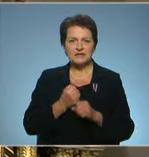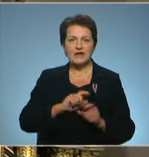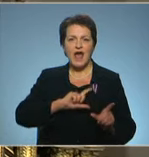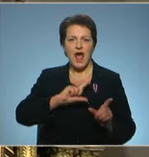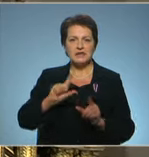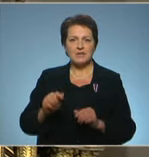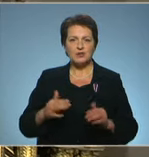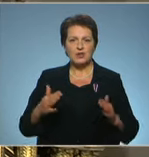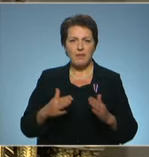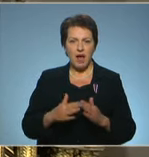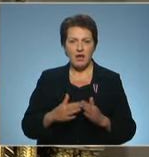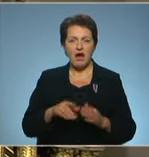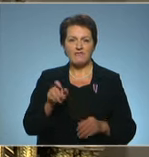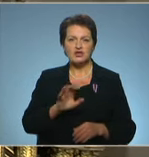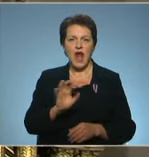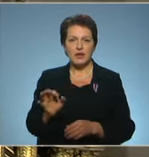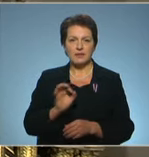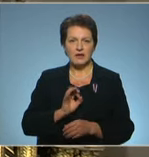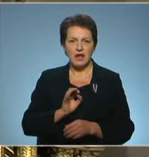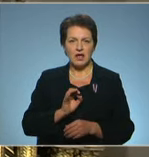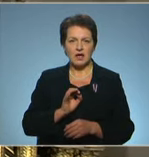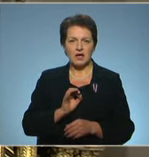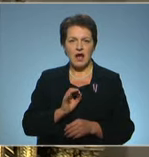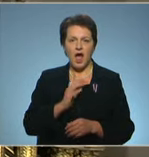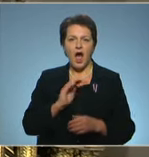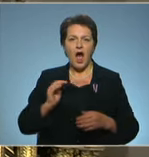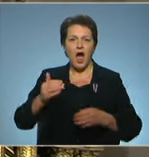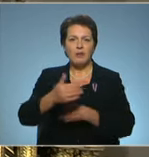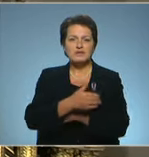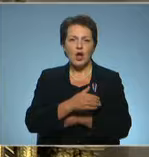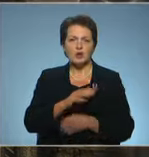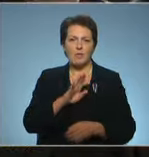mājās, viņš atbildēja – apskaut mammu.